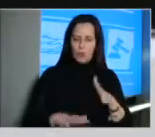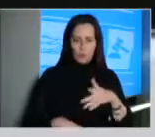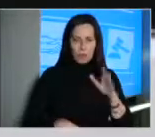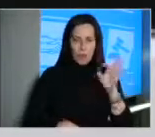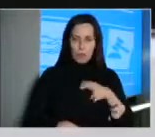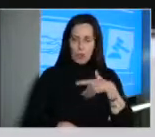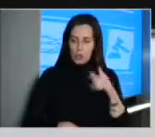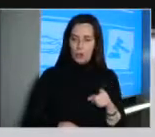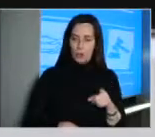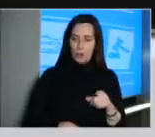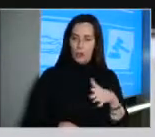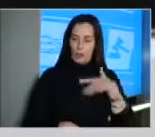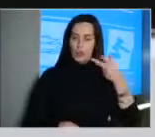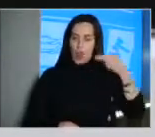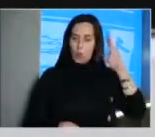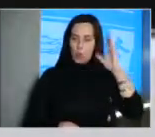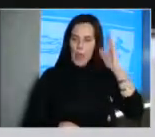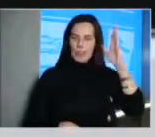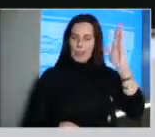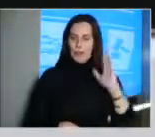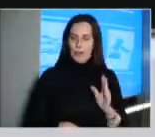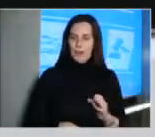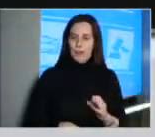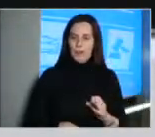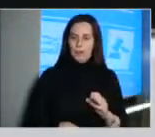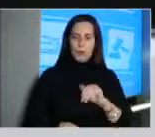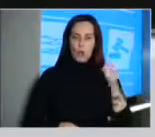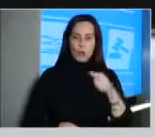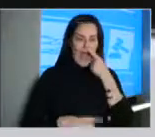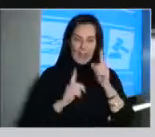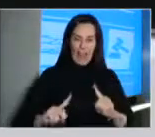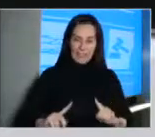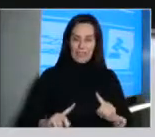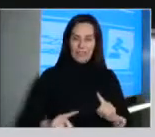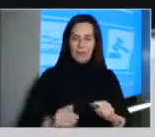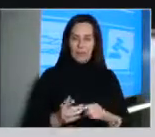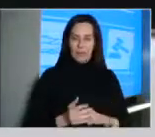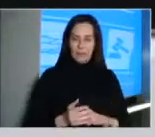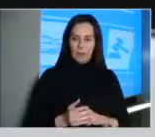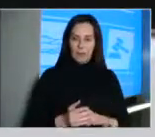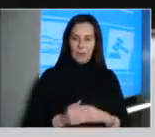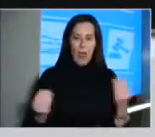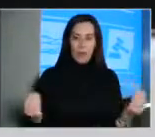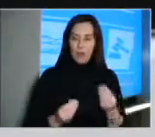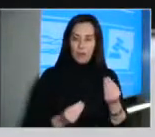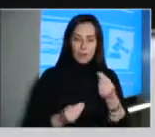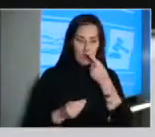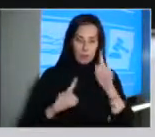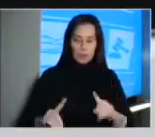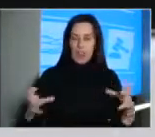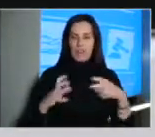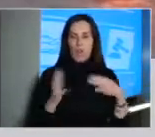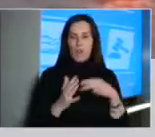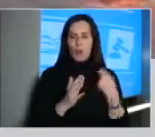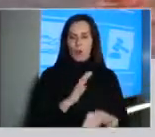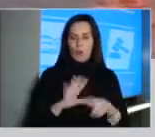אותו בעקיפין, וירגישו עוד יותר בעתיד. למה? קודם כל הגז, בתור הקליינט העיקרי של הגז, זה חברת החשמל.